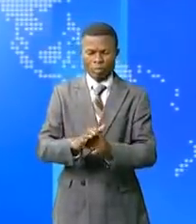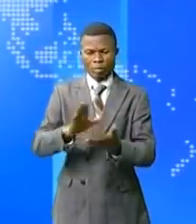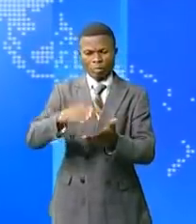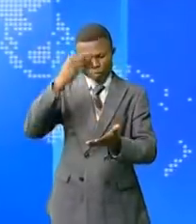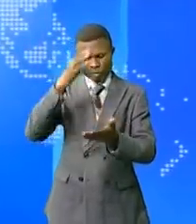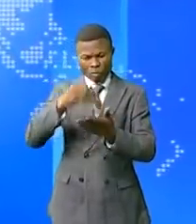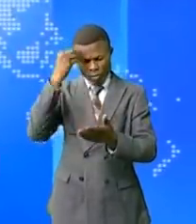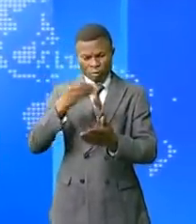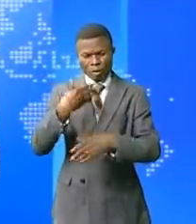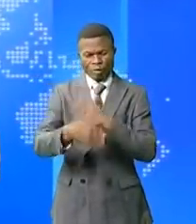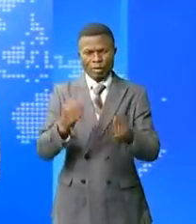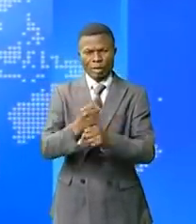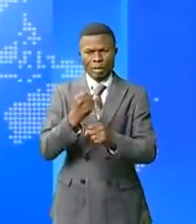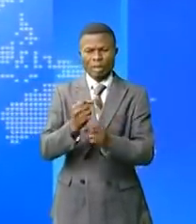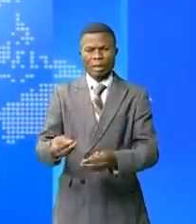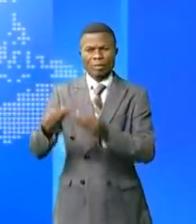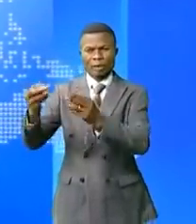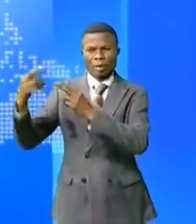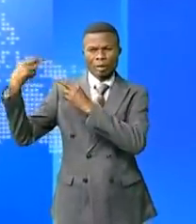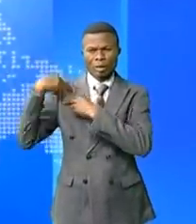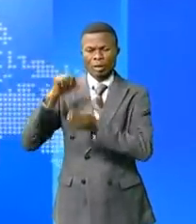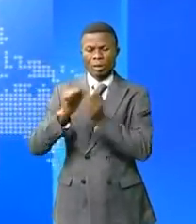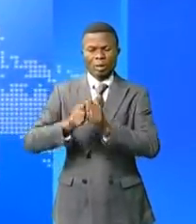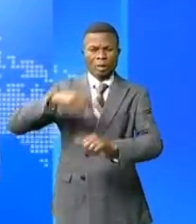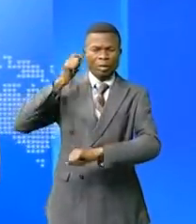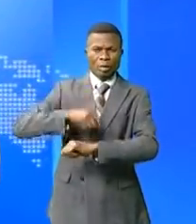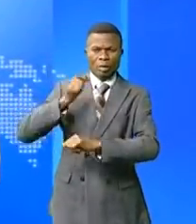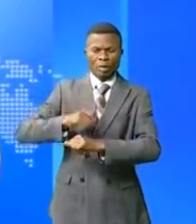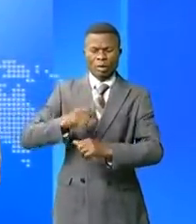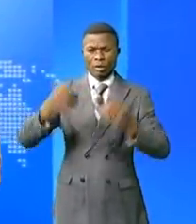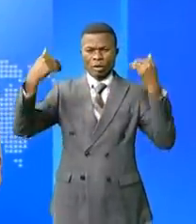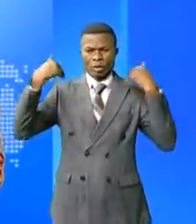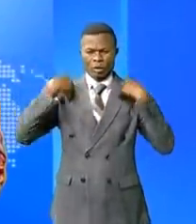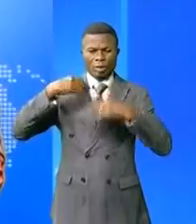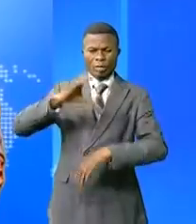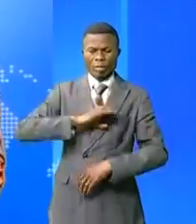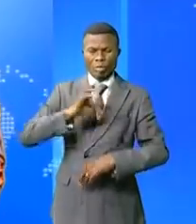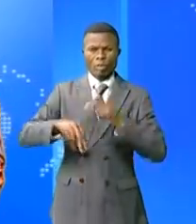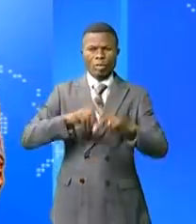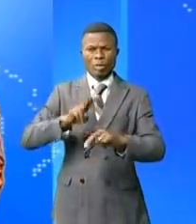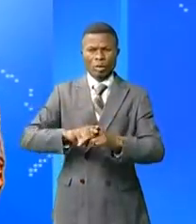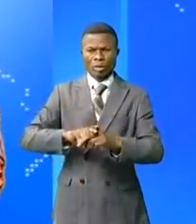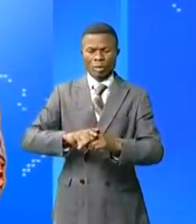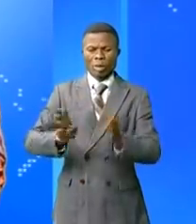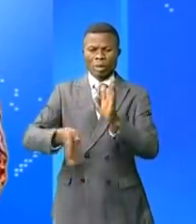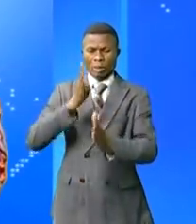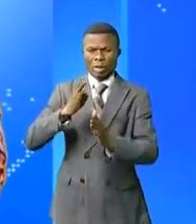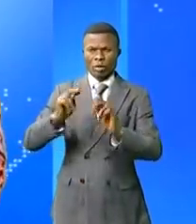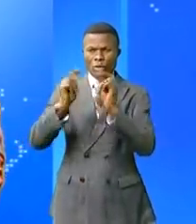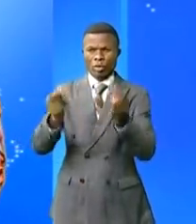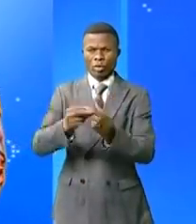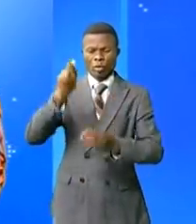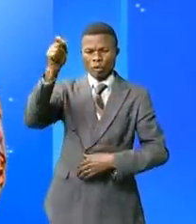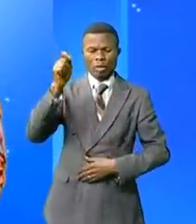bien assurer la mission leur assignée dans le cadre juridique. Les officiers de police judiciaire de la 14e région